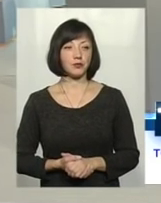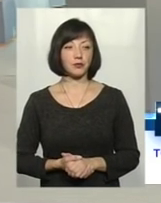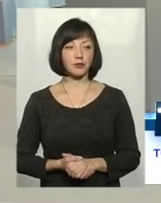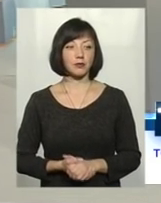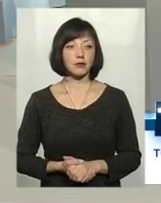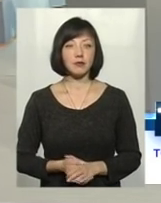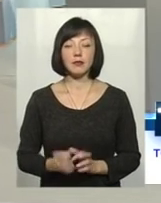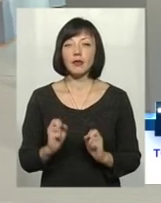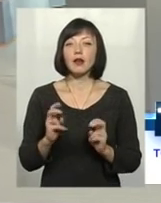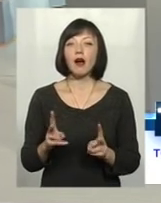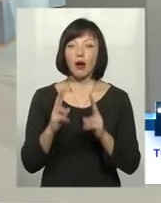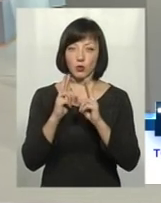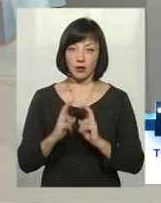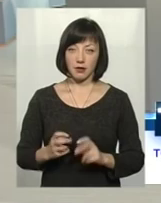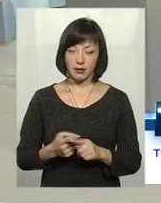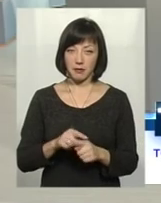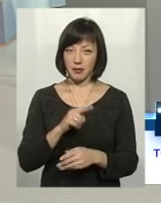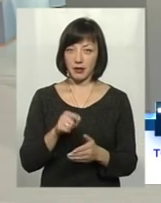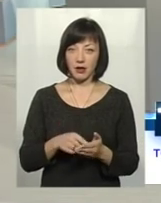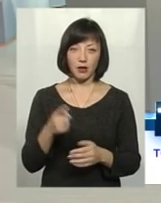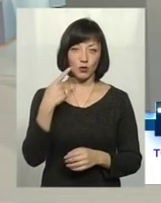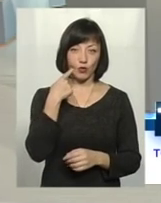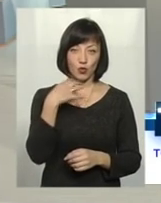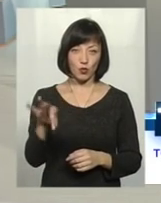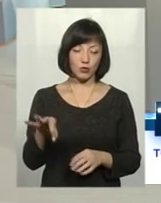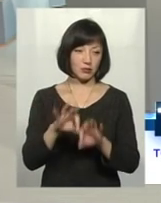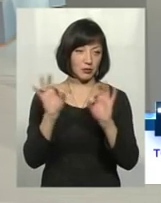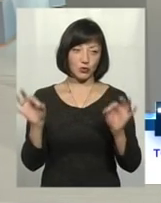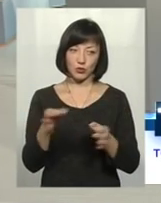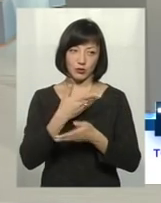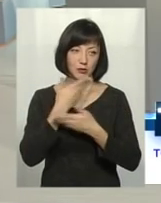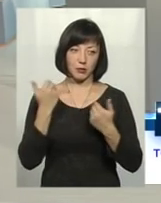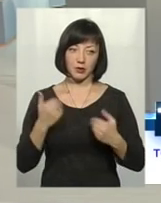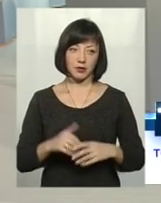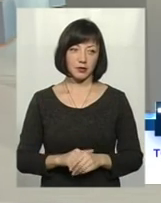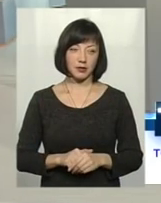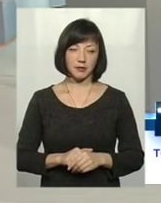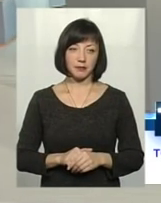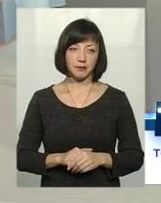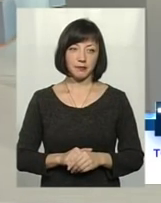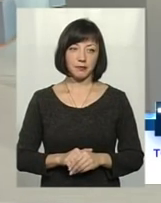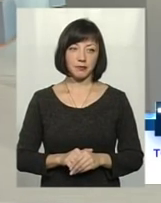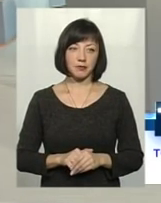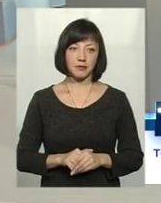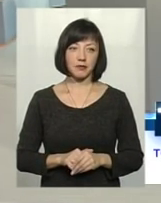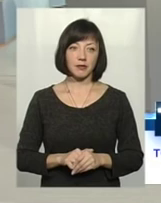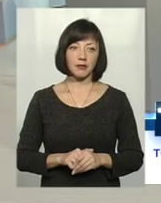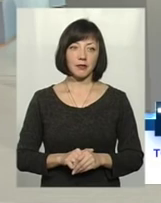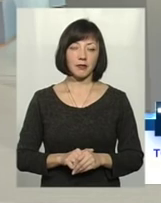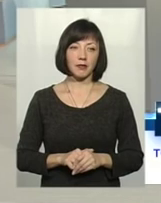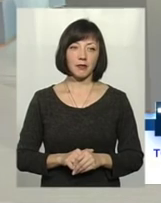Дякую за запитання. Як розв'язати це питання? В них ні совісті, нічого немає. Можна поспілкуватися з ними? Будь ласка.